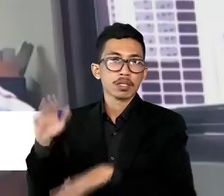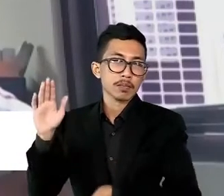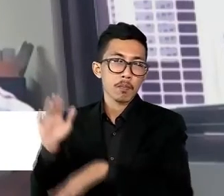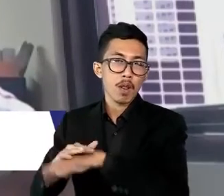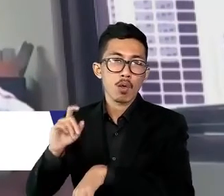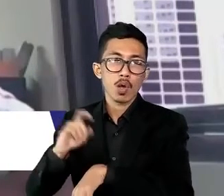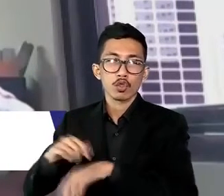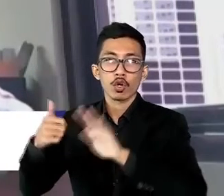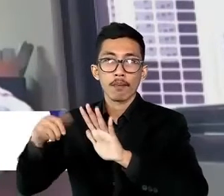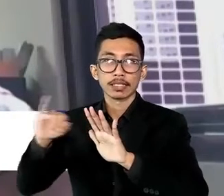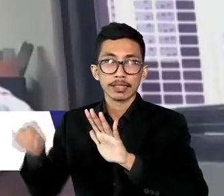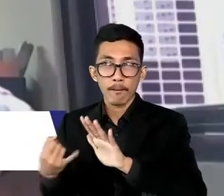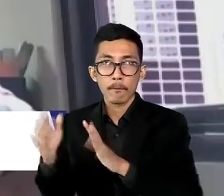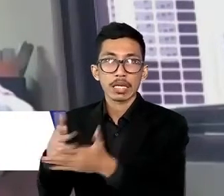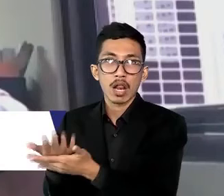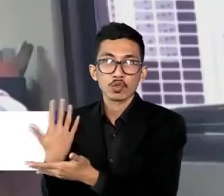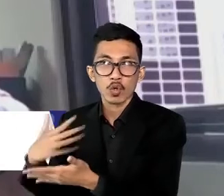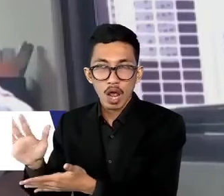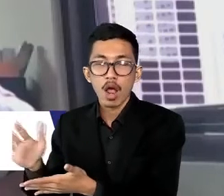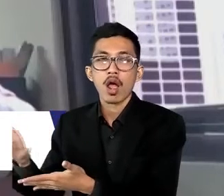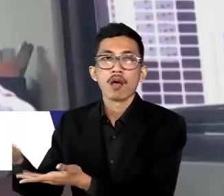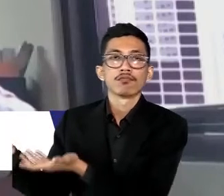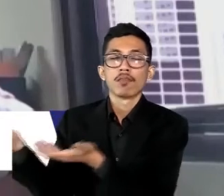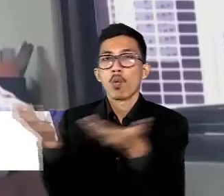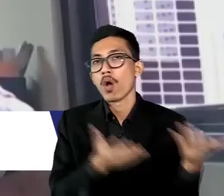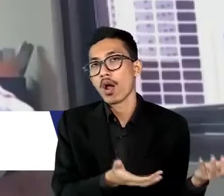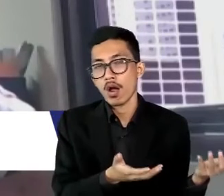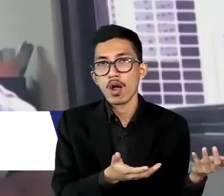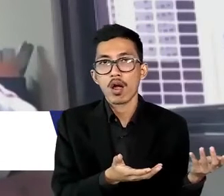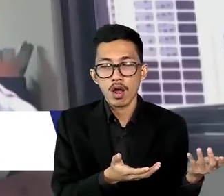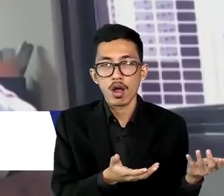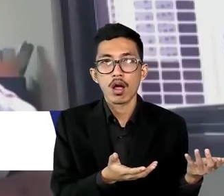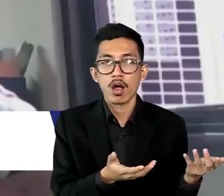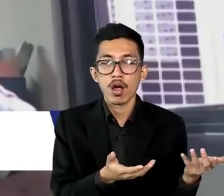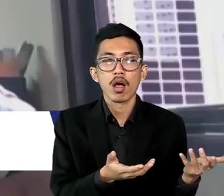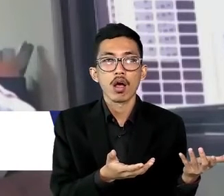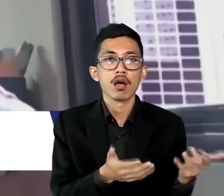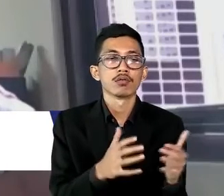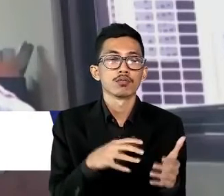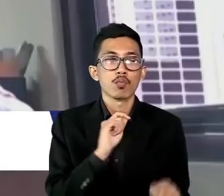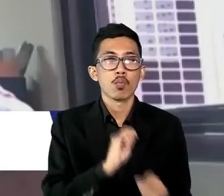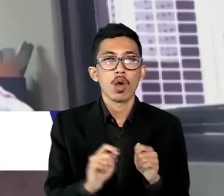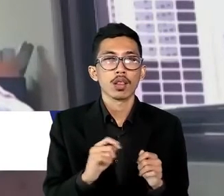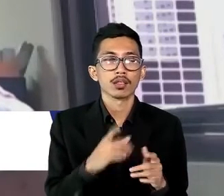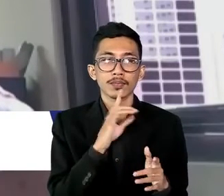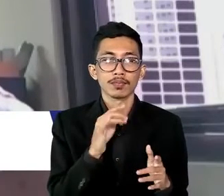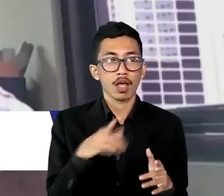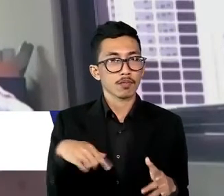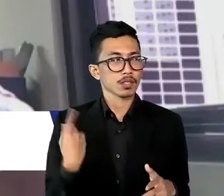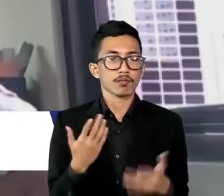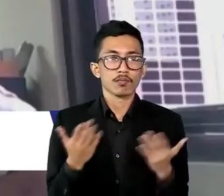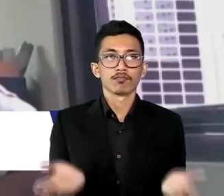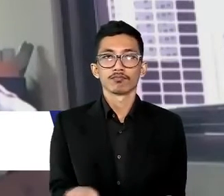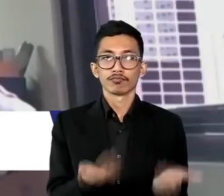itulah kami di bawah pembinaan dari Camat Cempaka Putih, kami membentuk tim pemulasaran